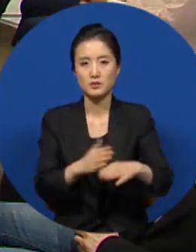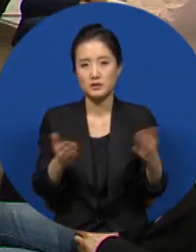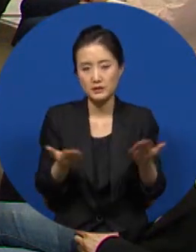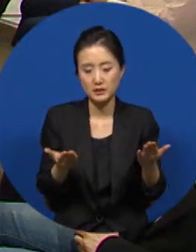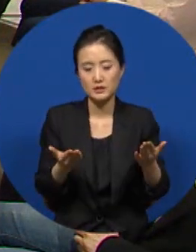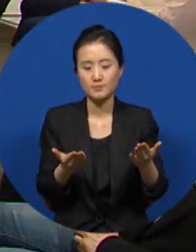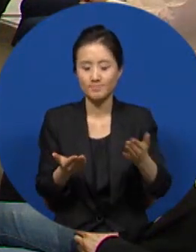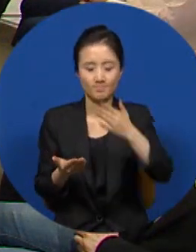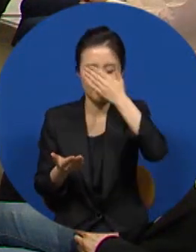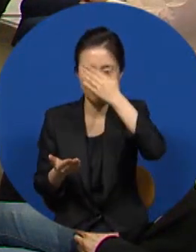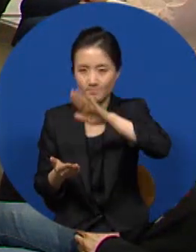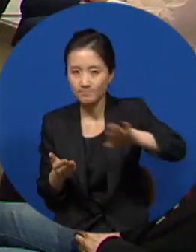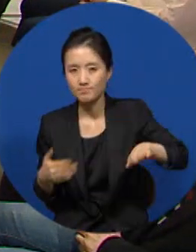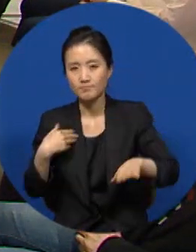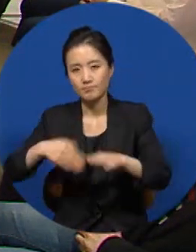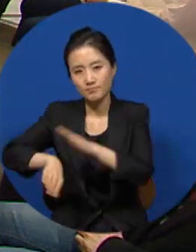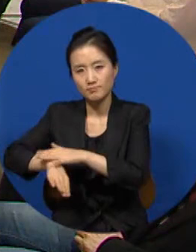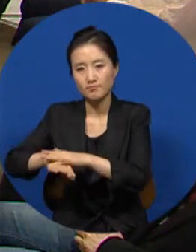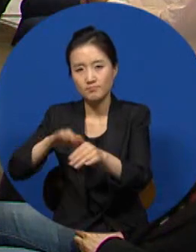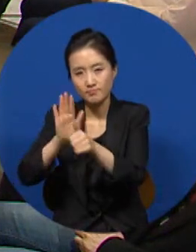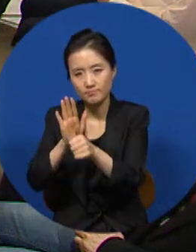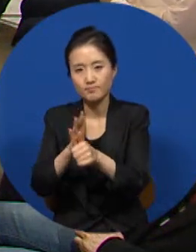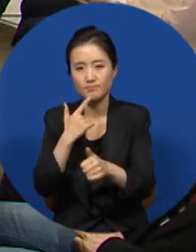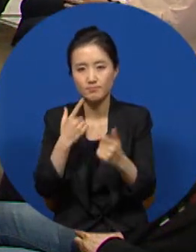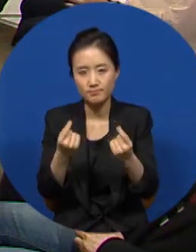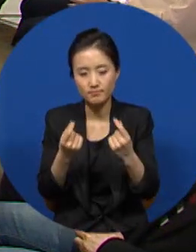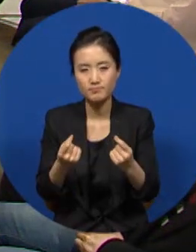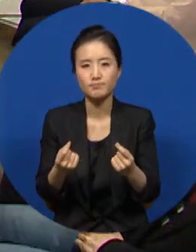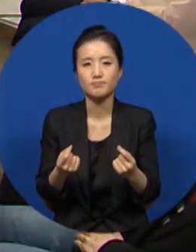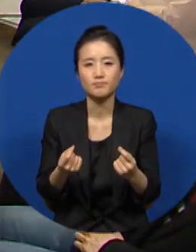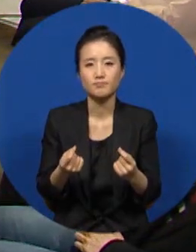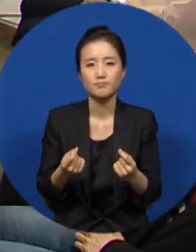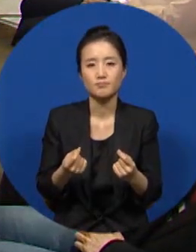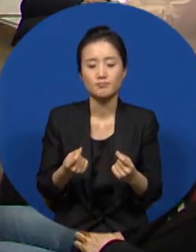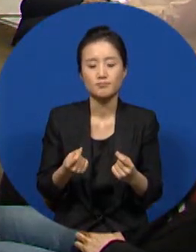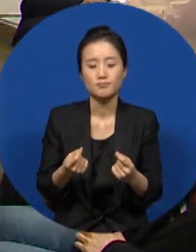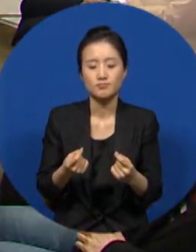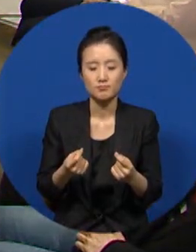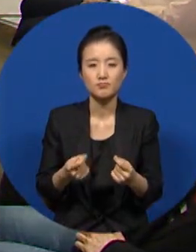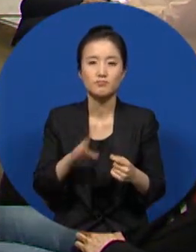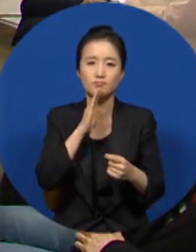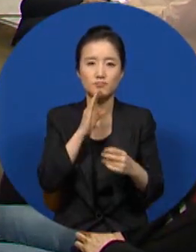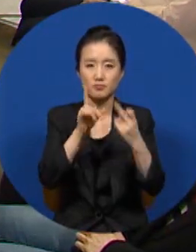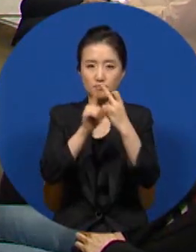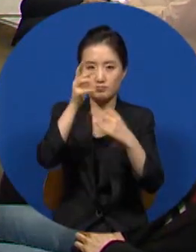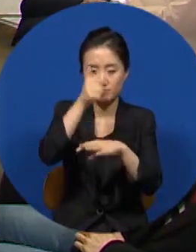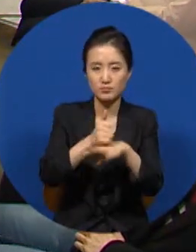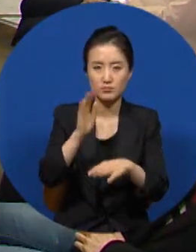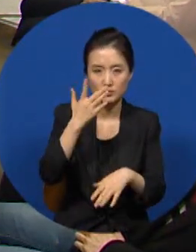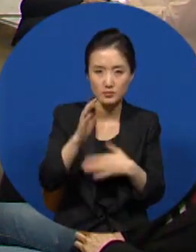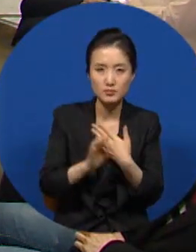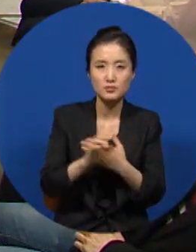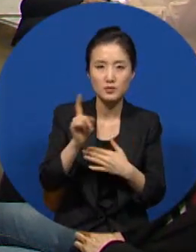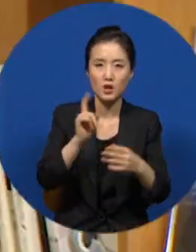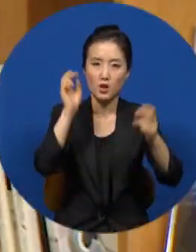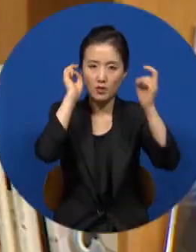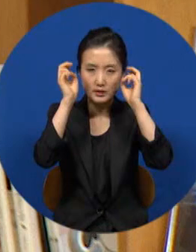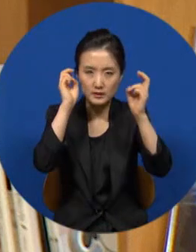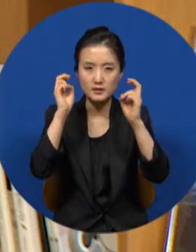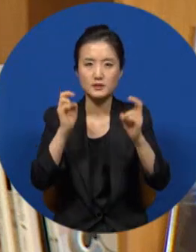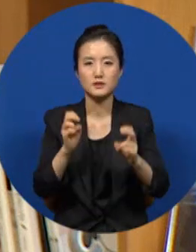도와줘야 되지. 보통 연말 연시 되면은 기업체들이 막 그 상당한 물품을 이제 어려운 분들 돕습니다. 그거는 적선하고 관계가